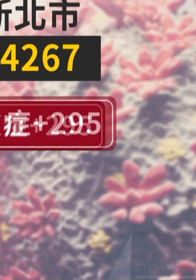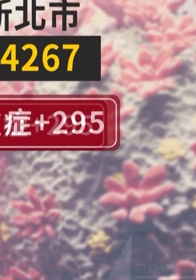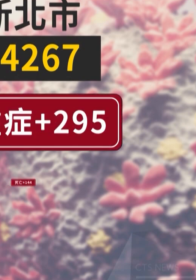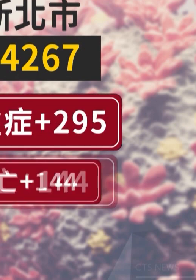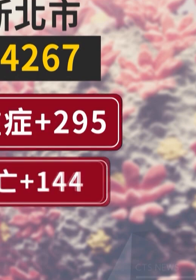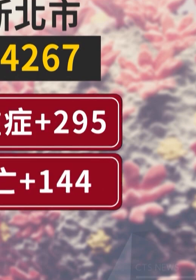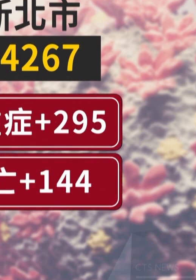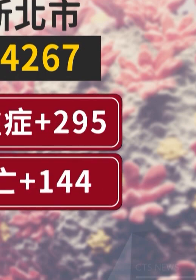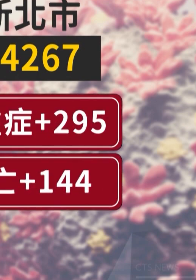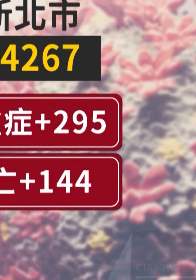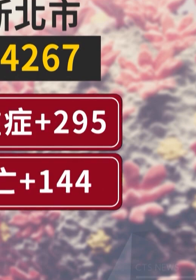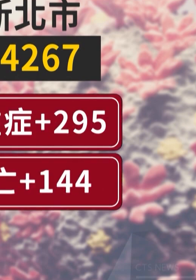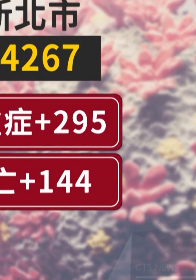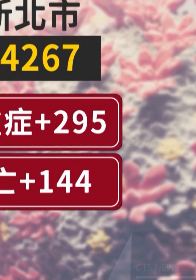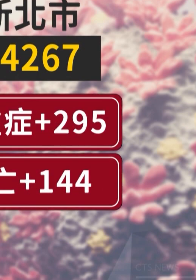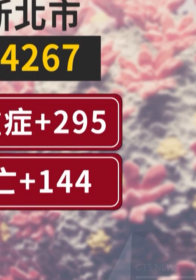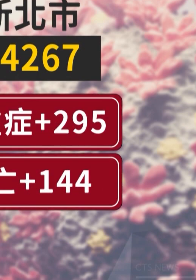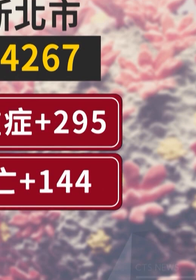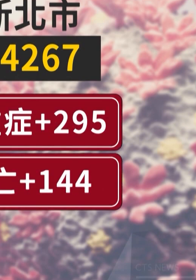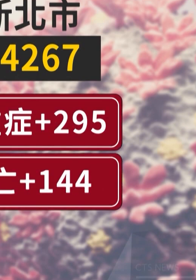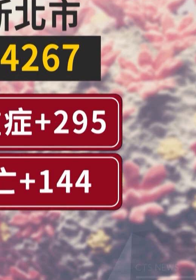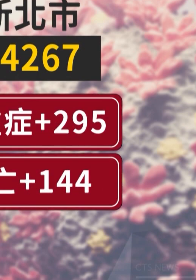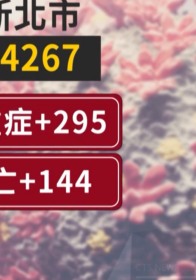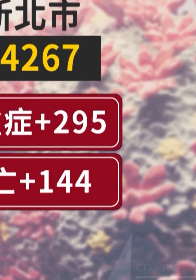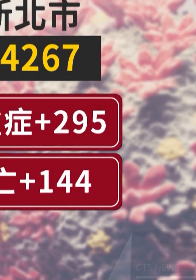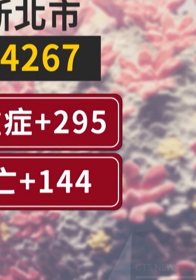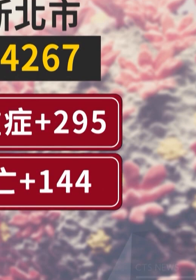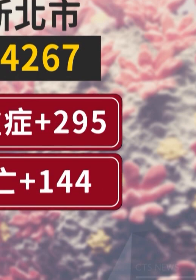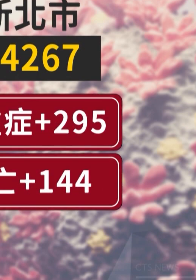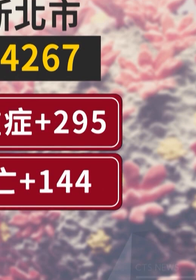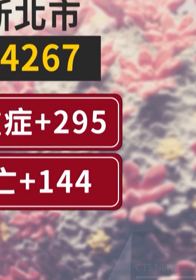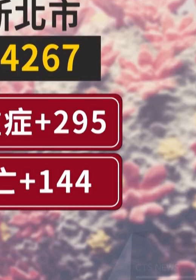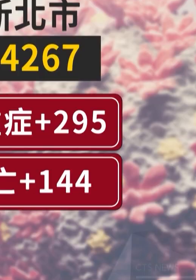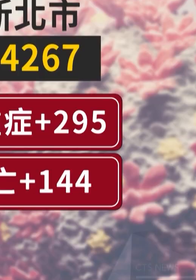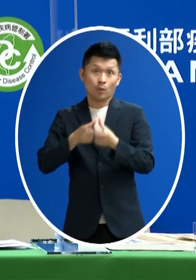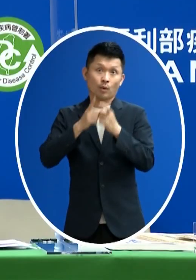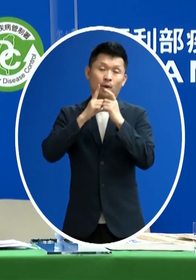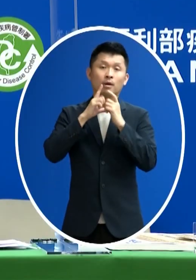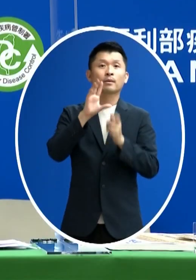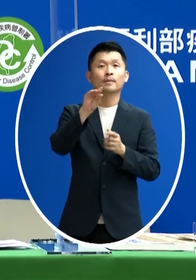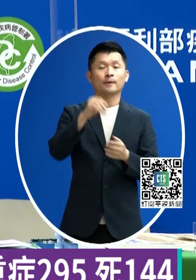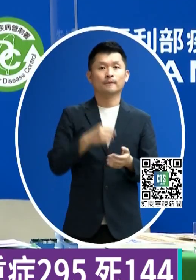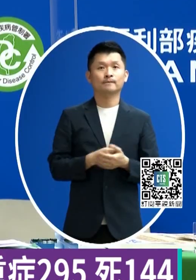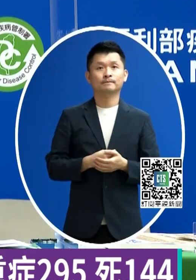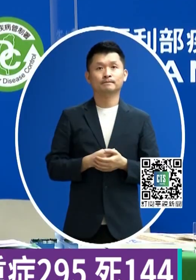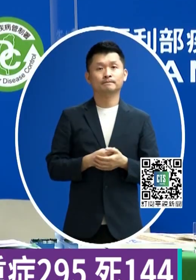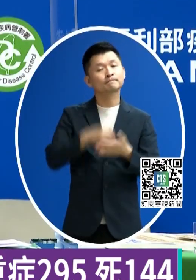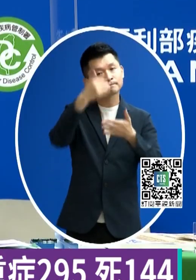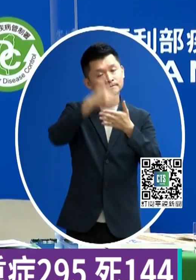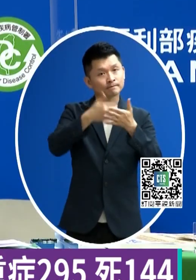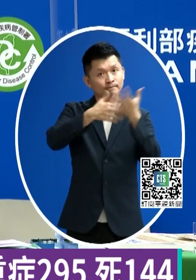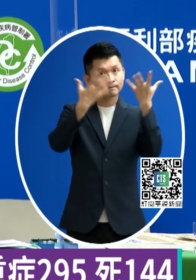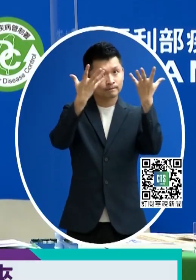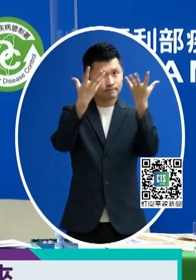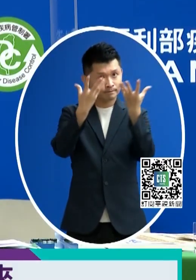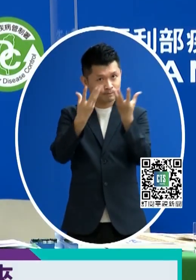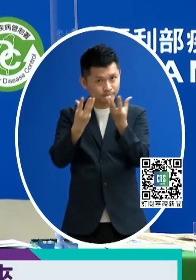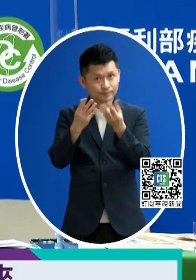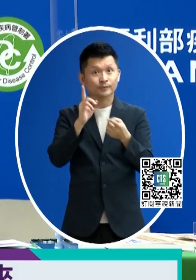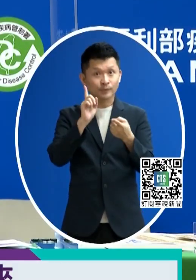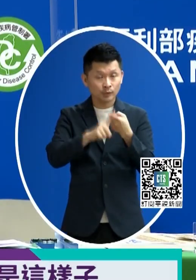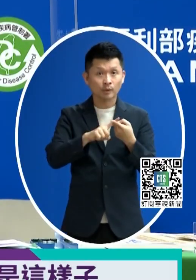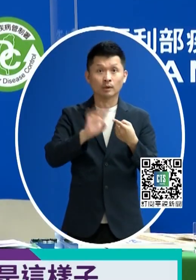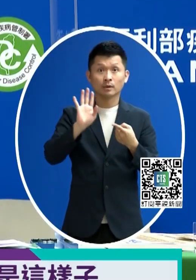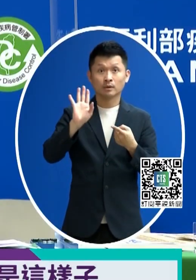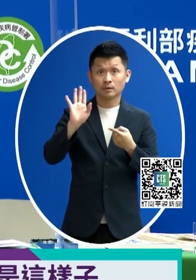于5000例。另外，中重症再添295例，以及144人死亡。 减少的趋势大概有出来，不过